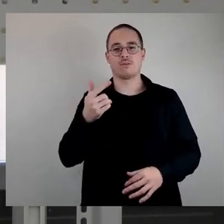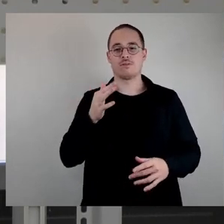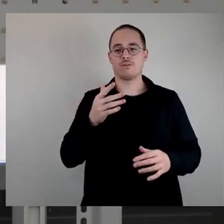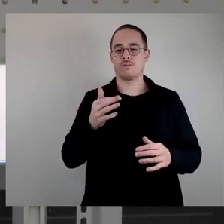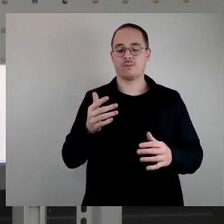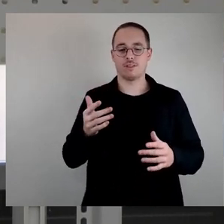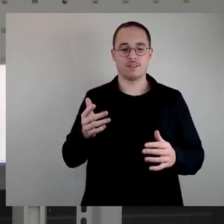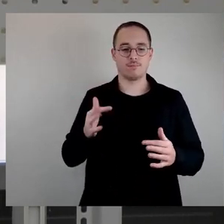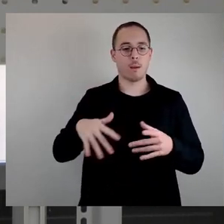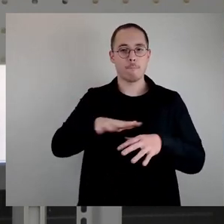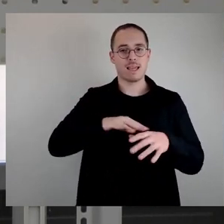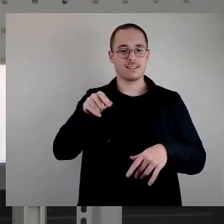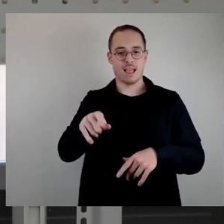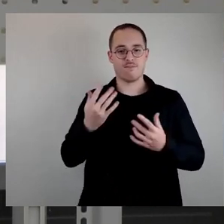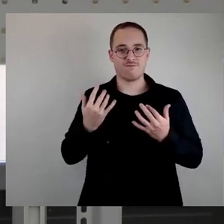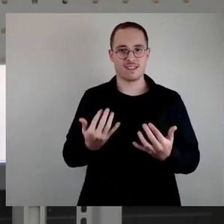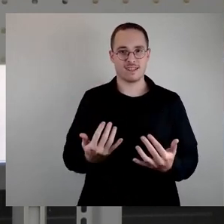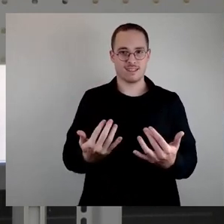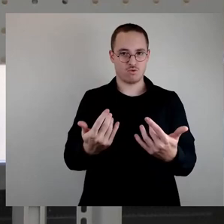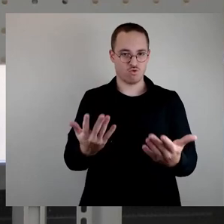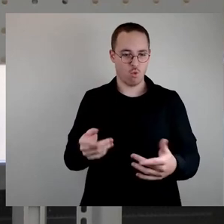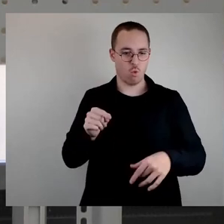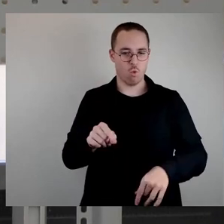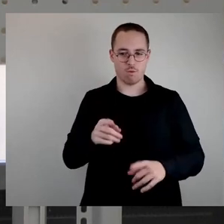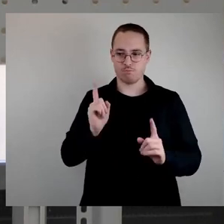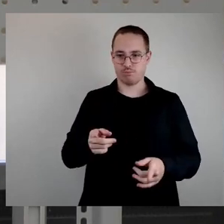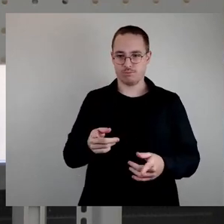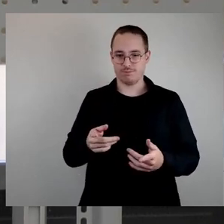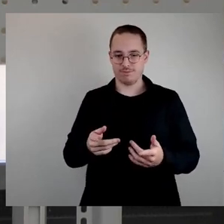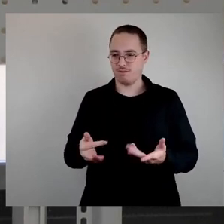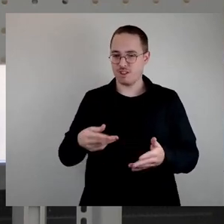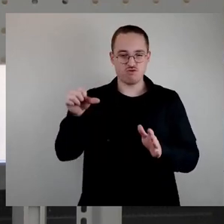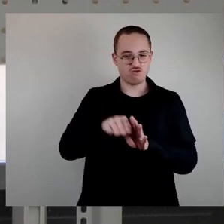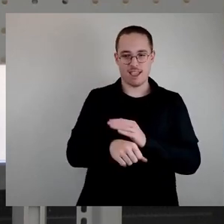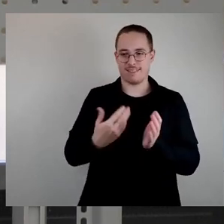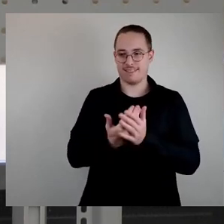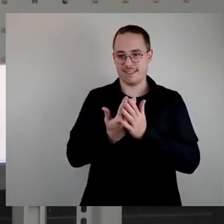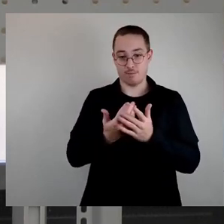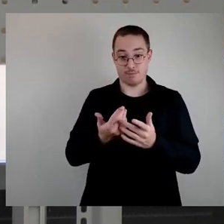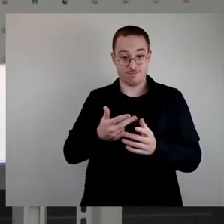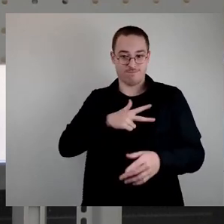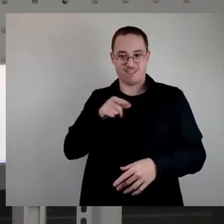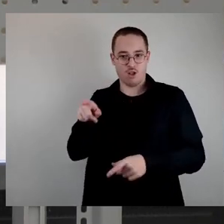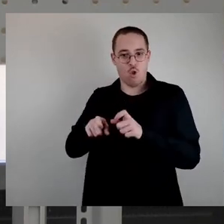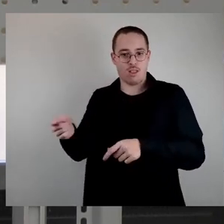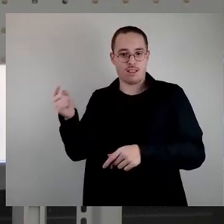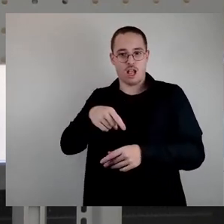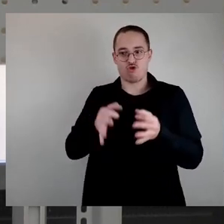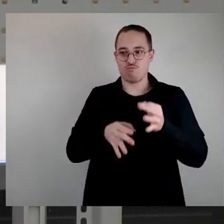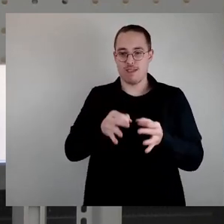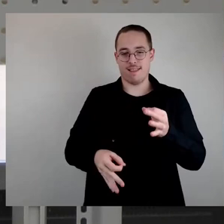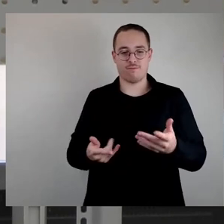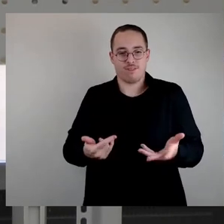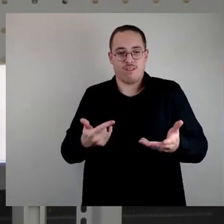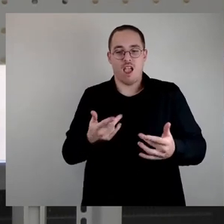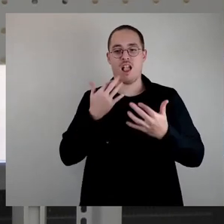engagierte und motivierte Vereinsvorstände regelmäßig durch städtische Ämter bei der Weiterentwicklung ihrer Vereine und Sportstätten ausgebremst werden, so lange liegt es eigentlich auf der